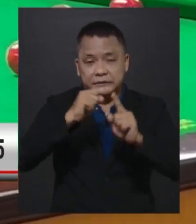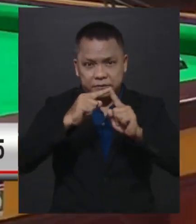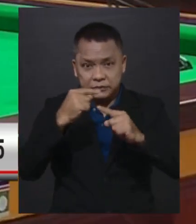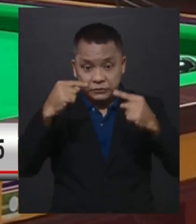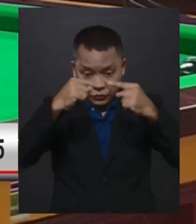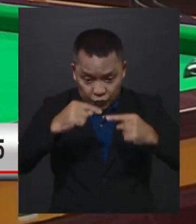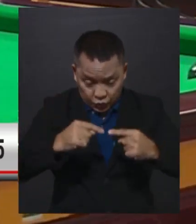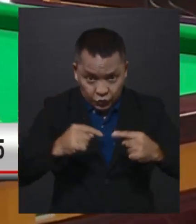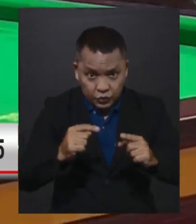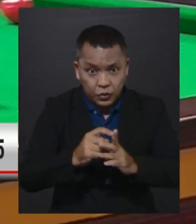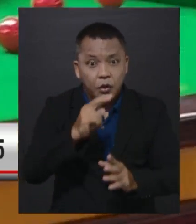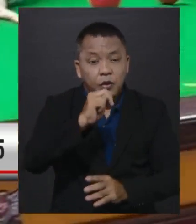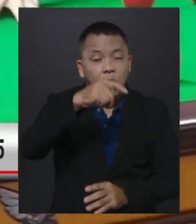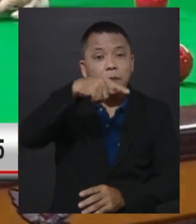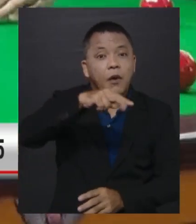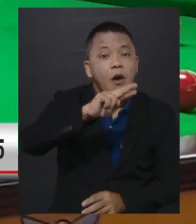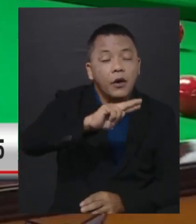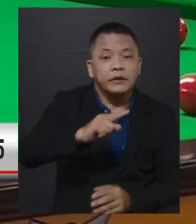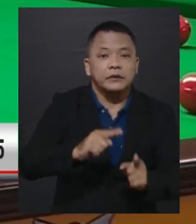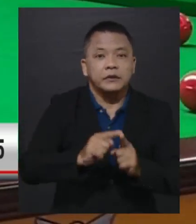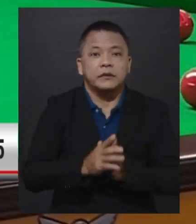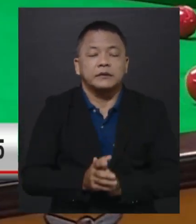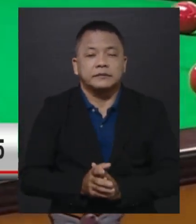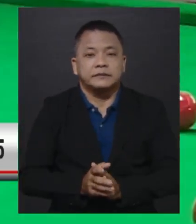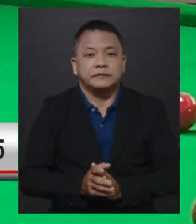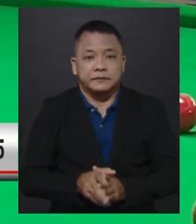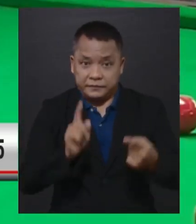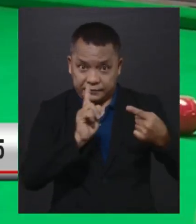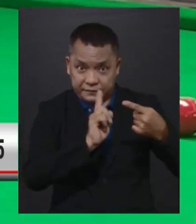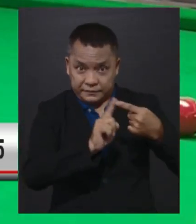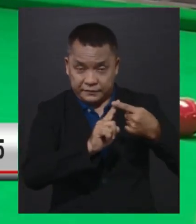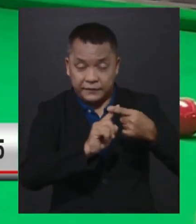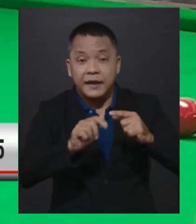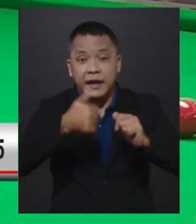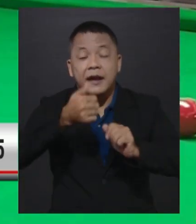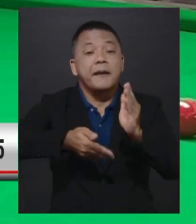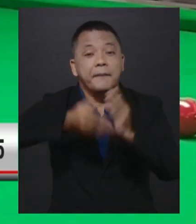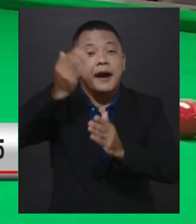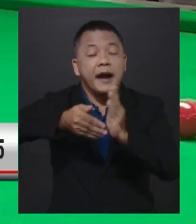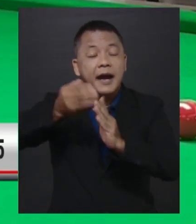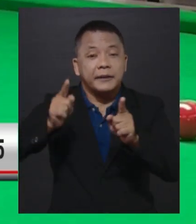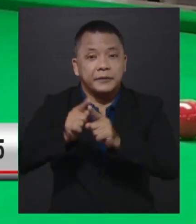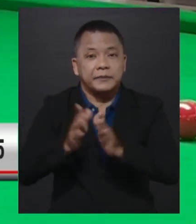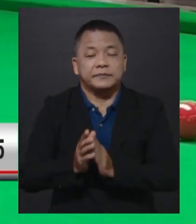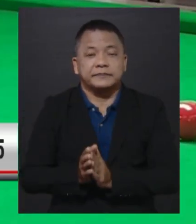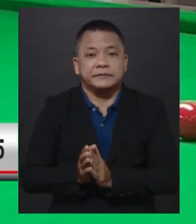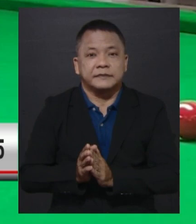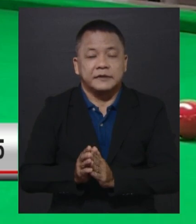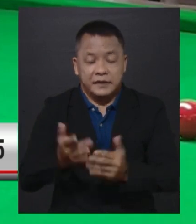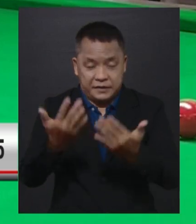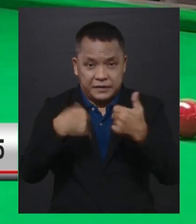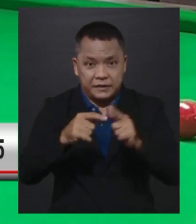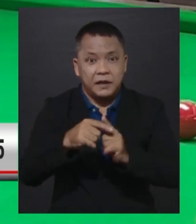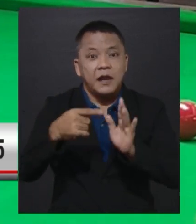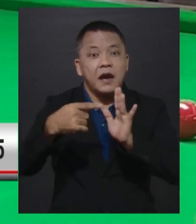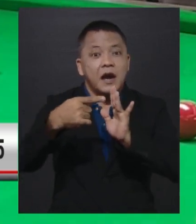ใจนะคะก็คือนุกคอนหวันหรือว่าปรเมศด่านจิรกุลนะคะก็ชนะผ่านไตรภพเกิดปั้นไปค่ะขณะที่เป